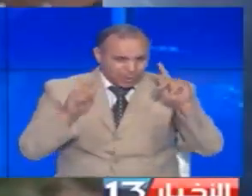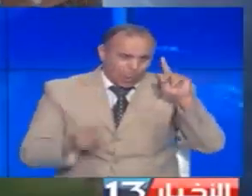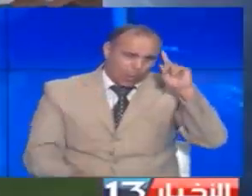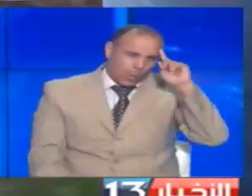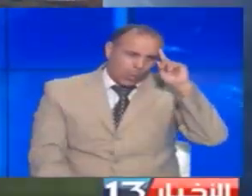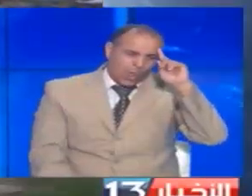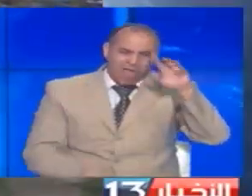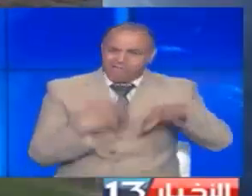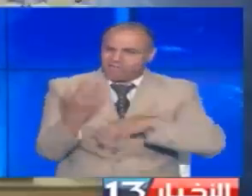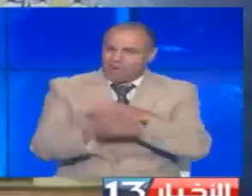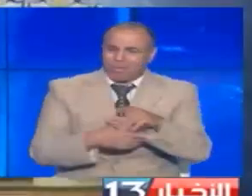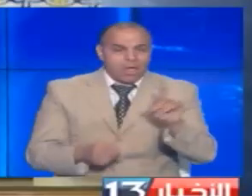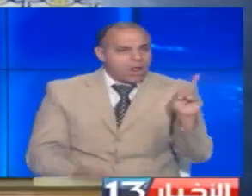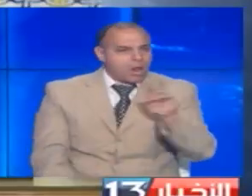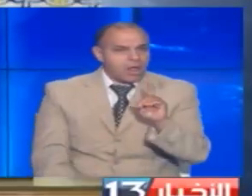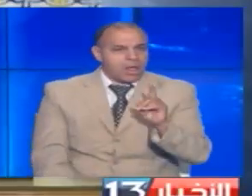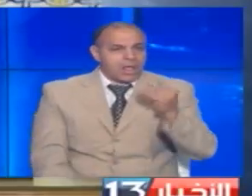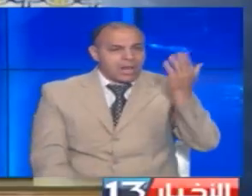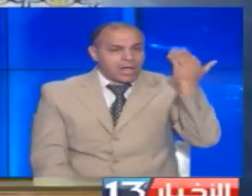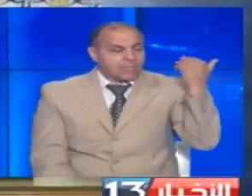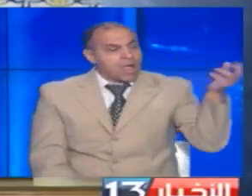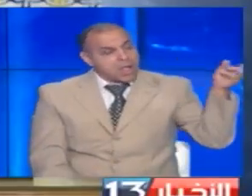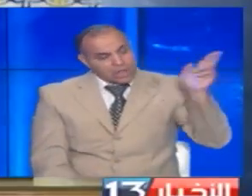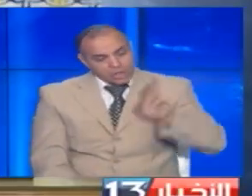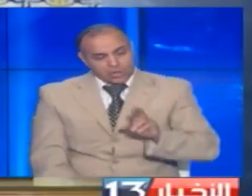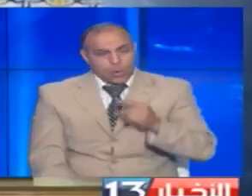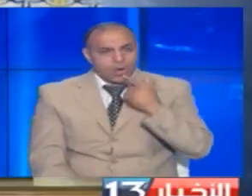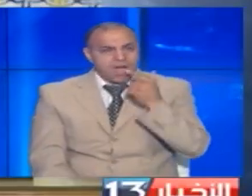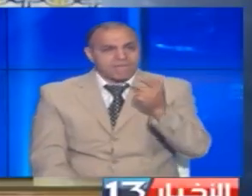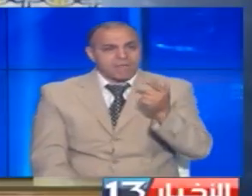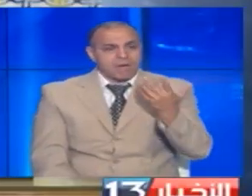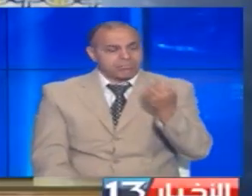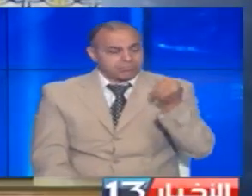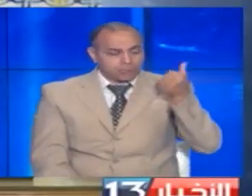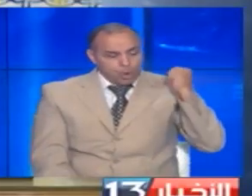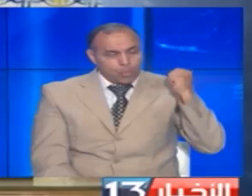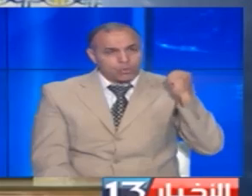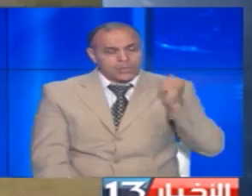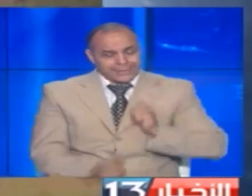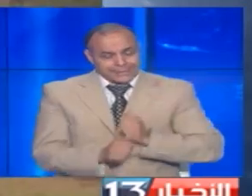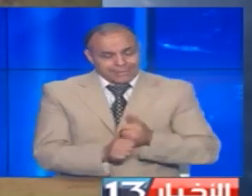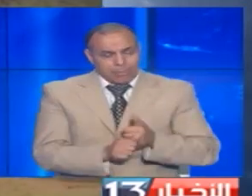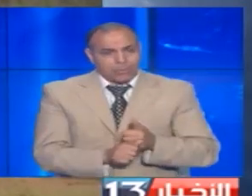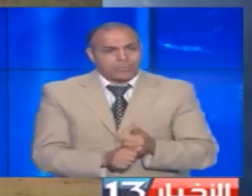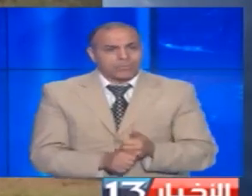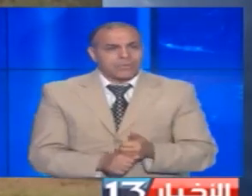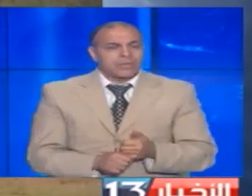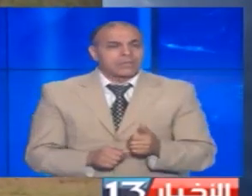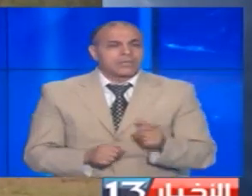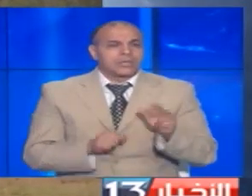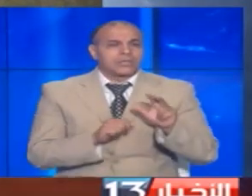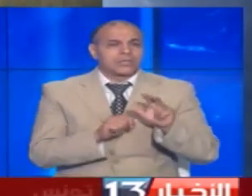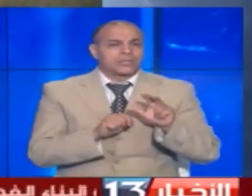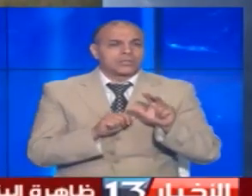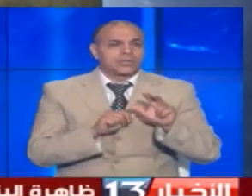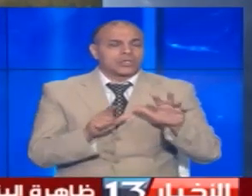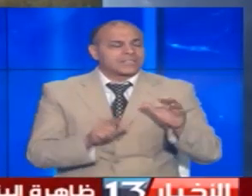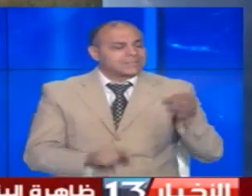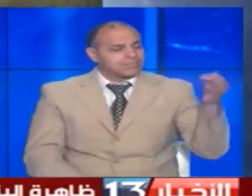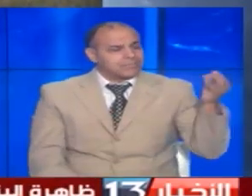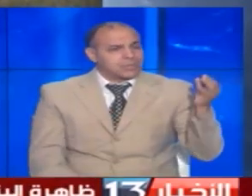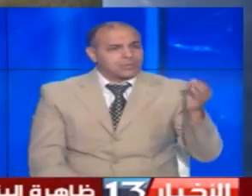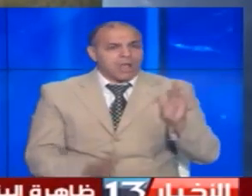الفوضى وحتى القديم زياده بيعولوا لانه تم مريره يتبعوا فيه سبعه وثلاثين بالمائه من نسبه